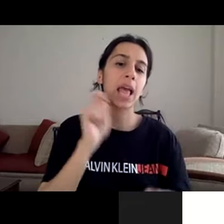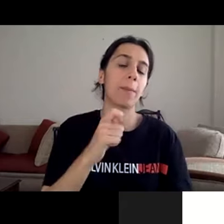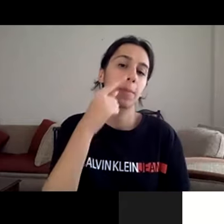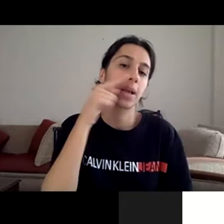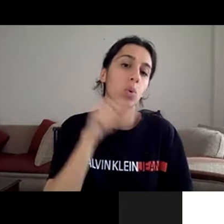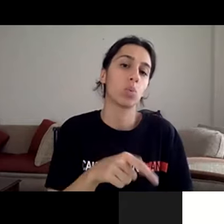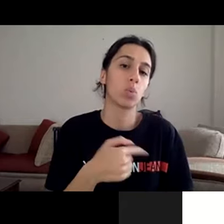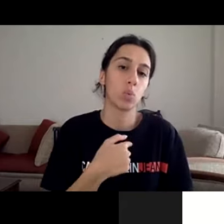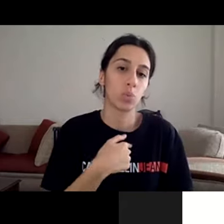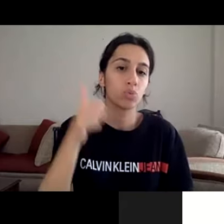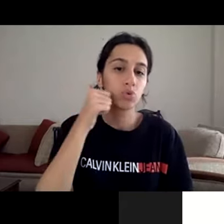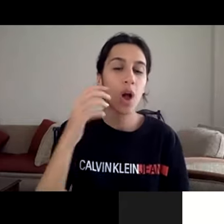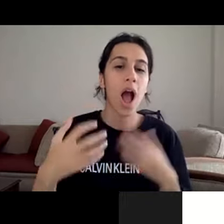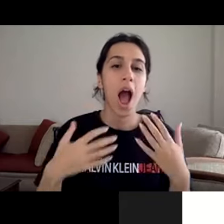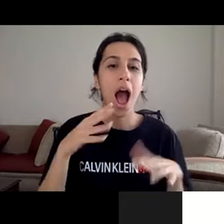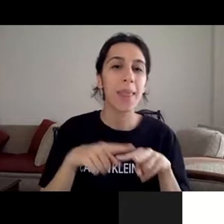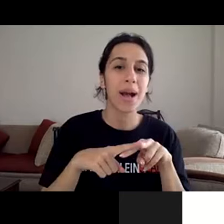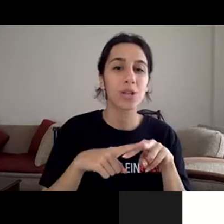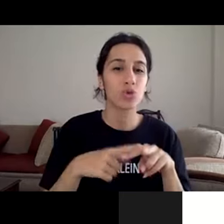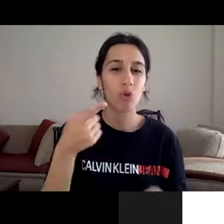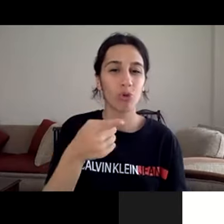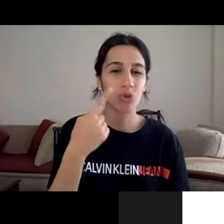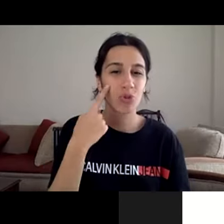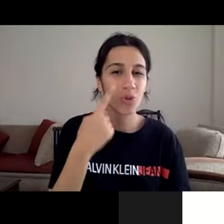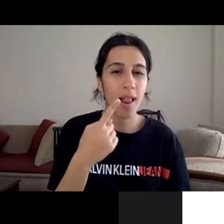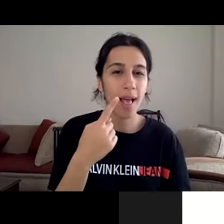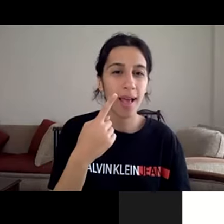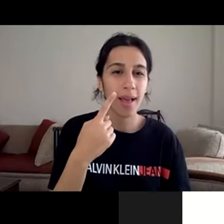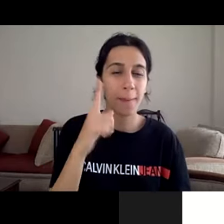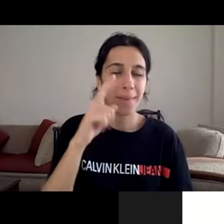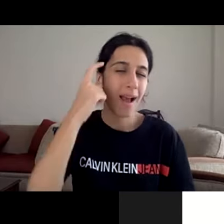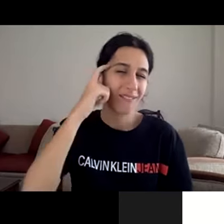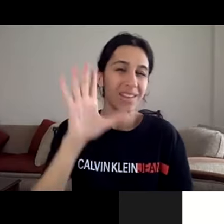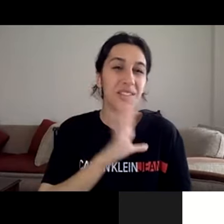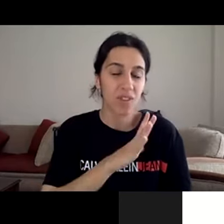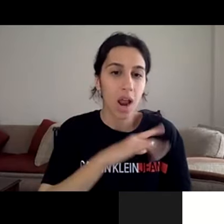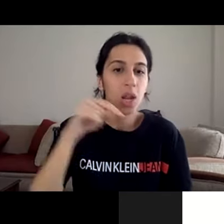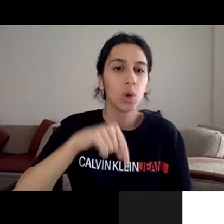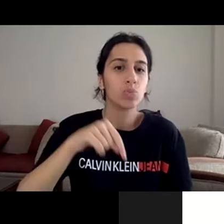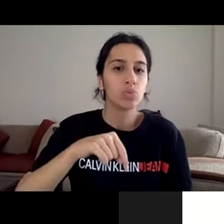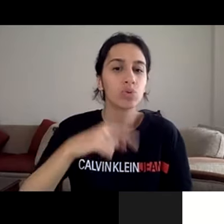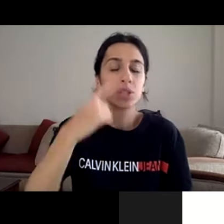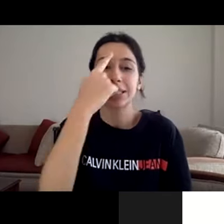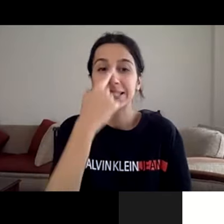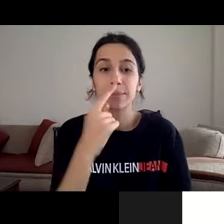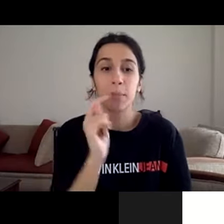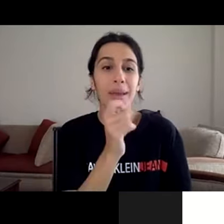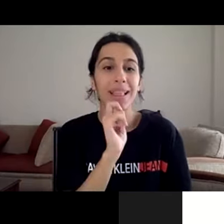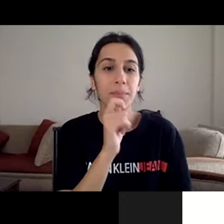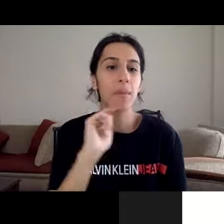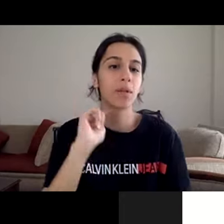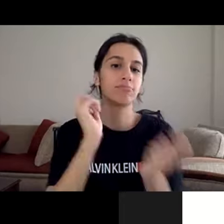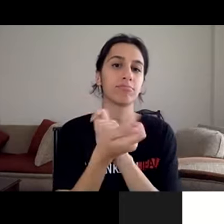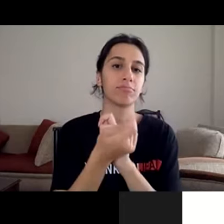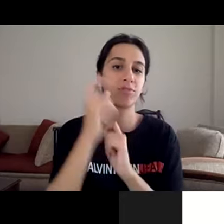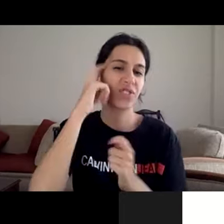inanıyorum. Dün animasyon şeklinde hani böyle bir şey vardı aklımda aslında. Bugün resim betimlemeye döndü biraz.